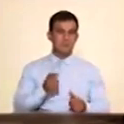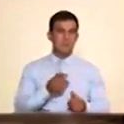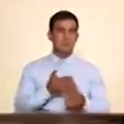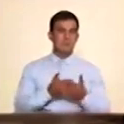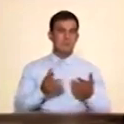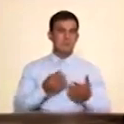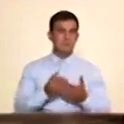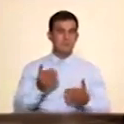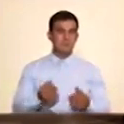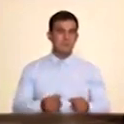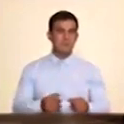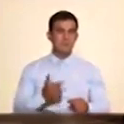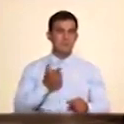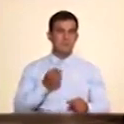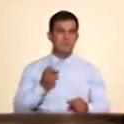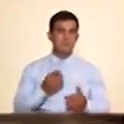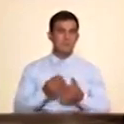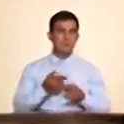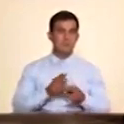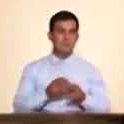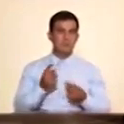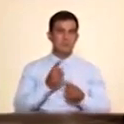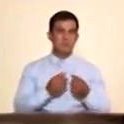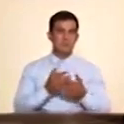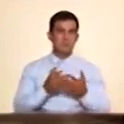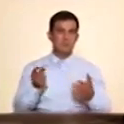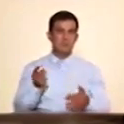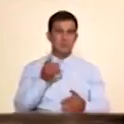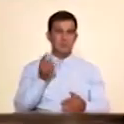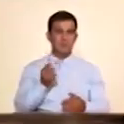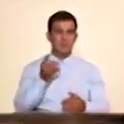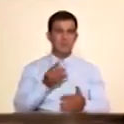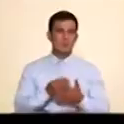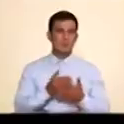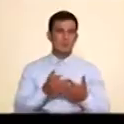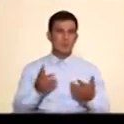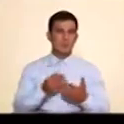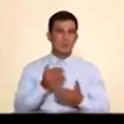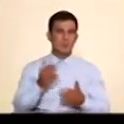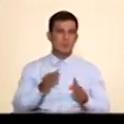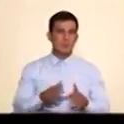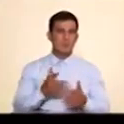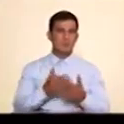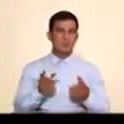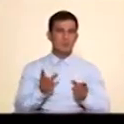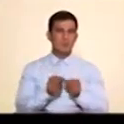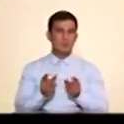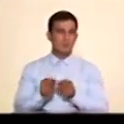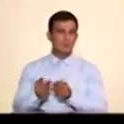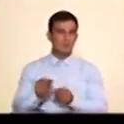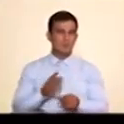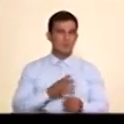Xlodvig Galliya hududlarini birlashtirib, yaxlit bir Franklar davlatini birlashtirsa-da, uning